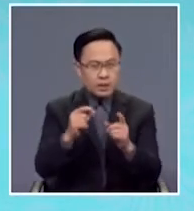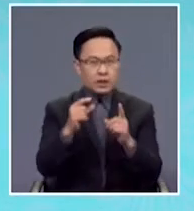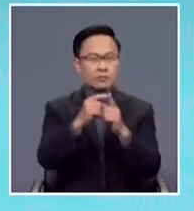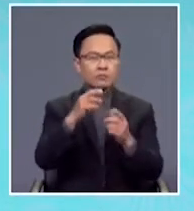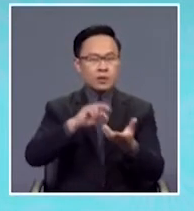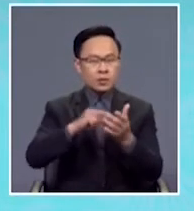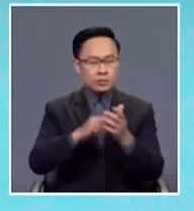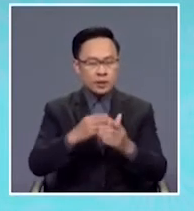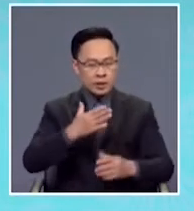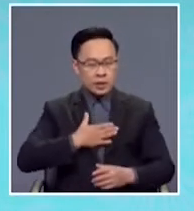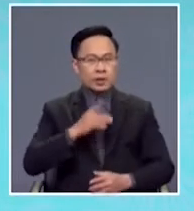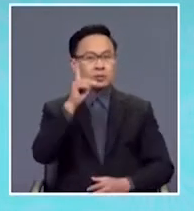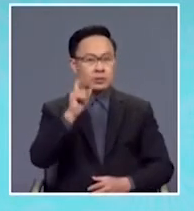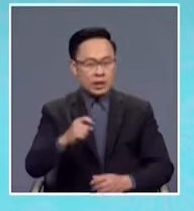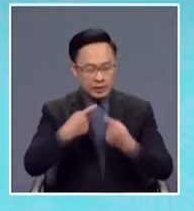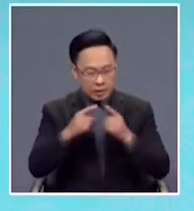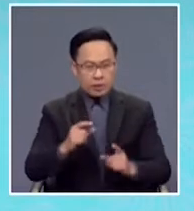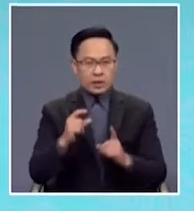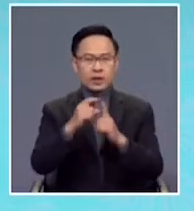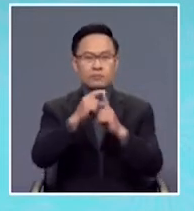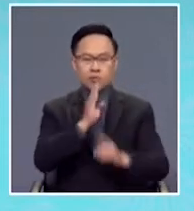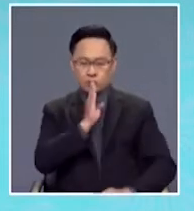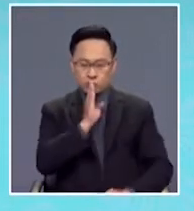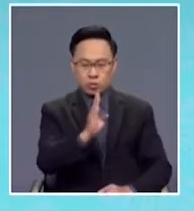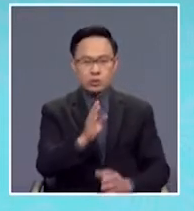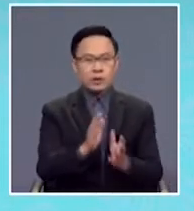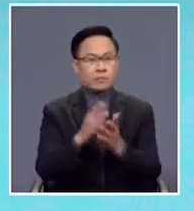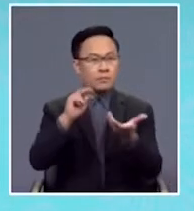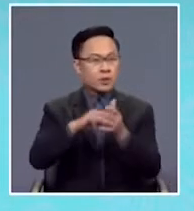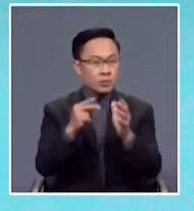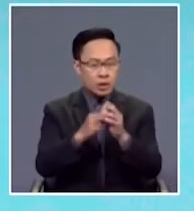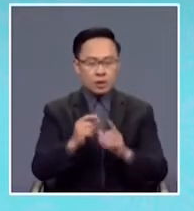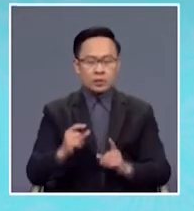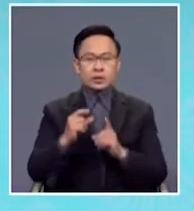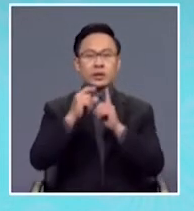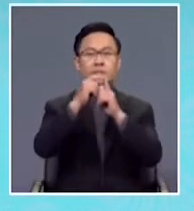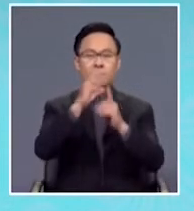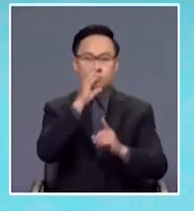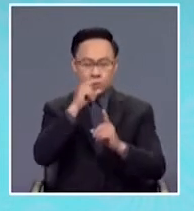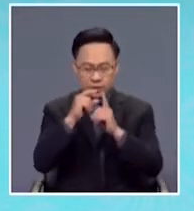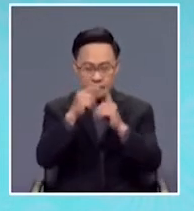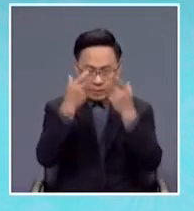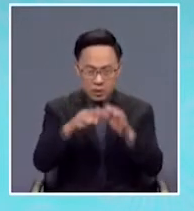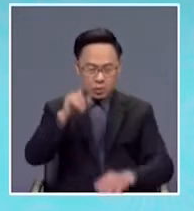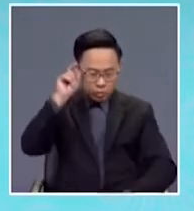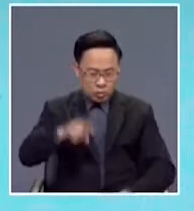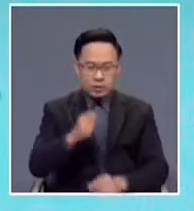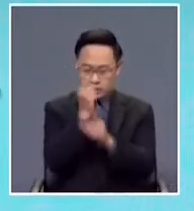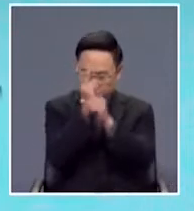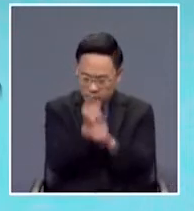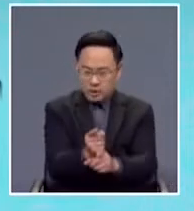สัตว์หมายความว่าเมื่อได้คำมั่นสัญญาไว้ว่าจะทำอย่างไรแล้วต้องทำเหมือนปากพูดทุกอย่าง